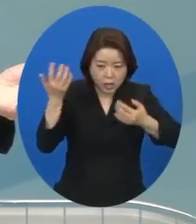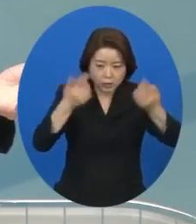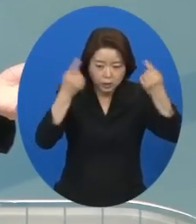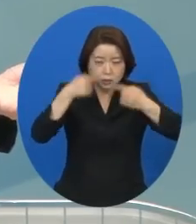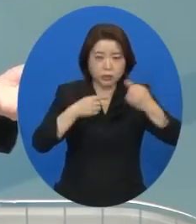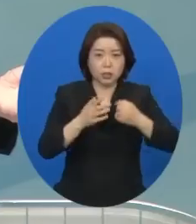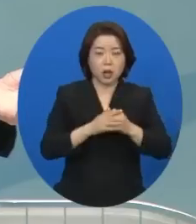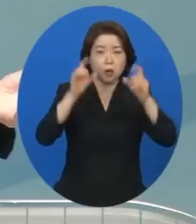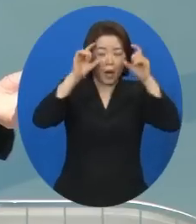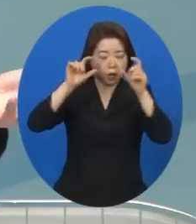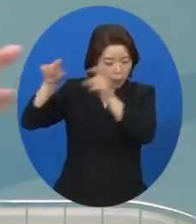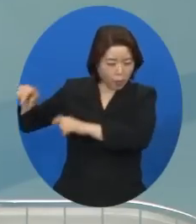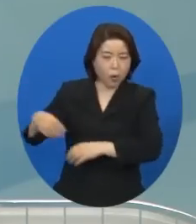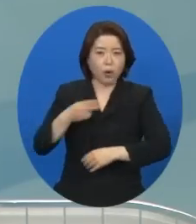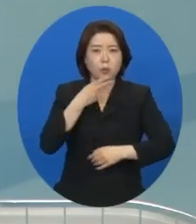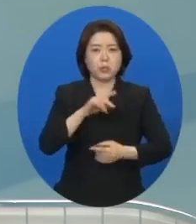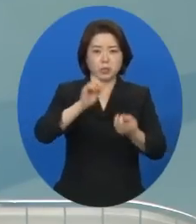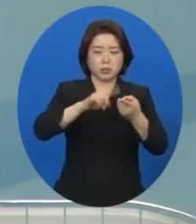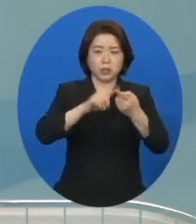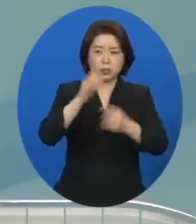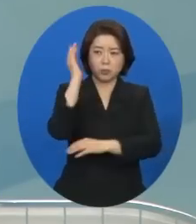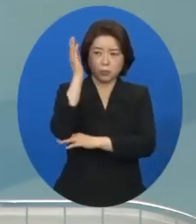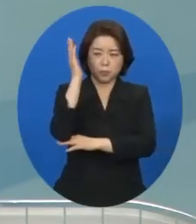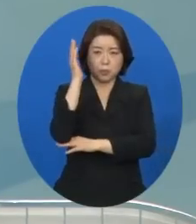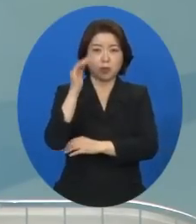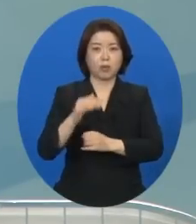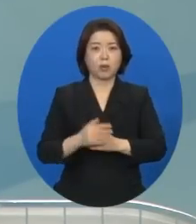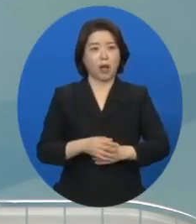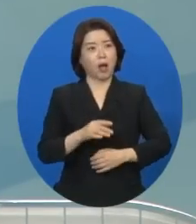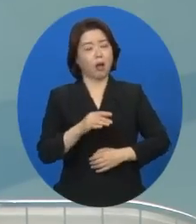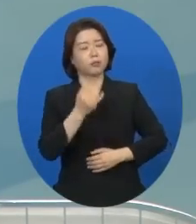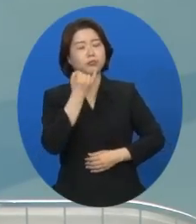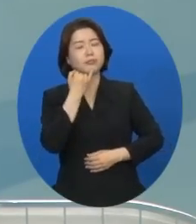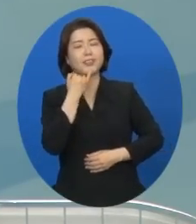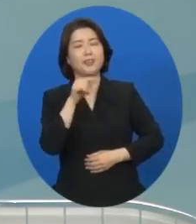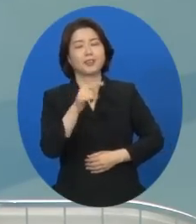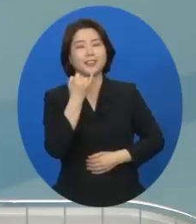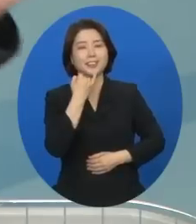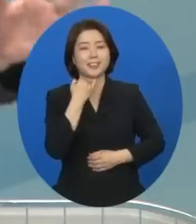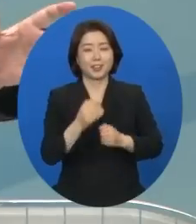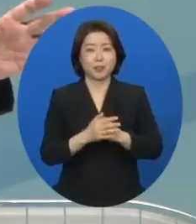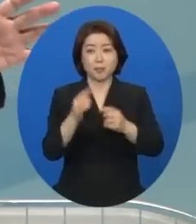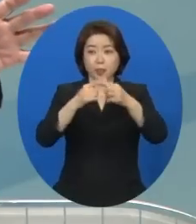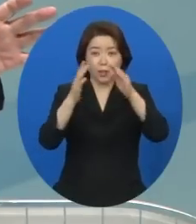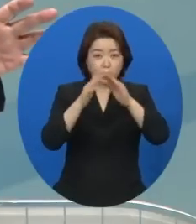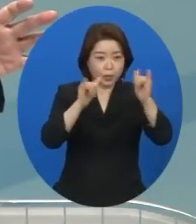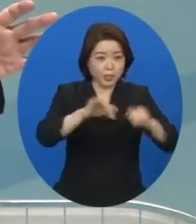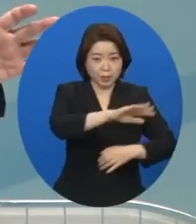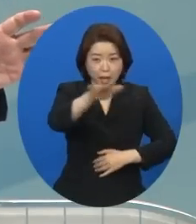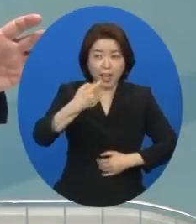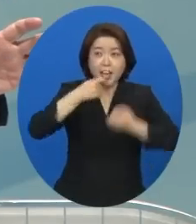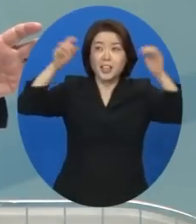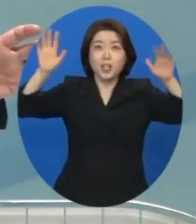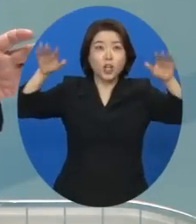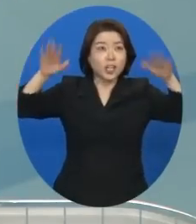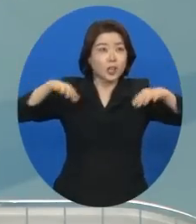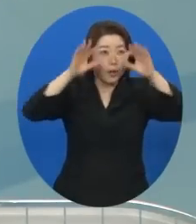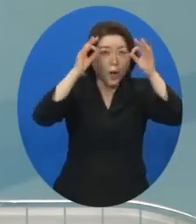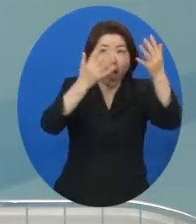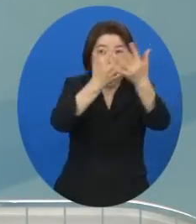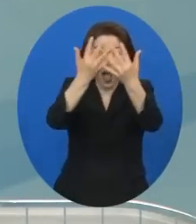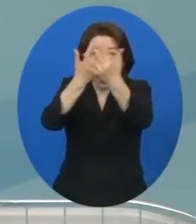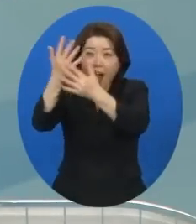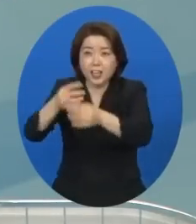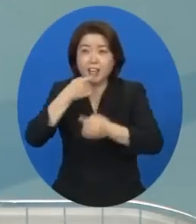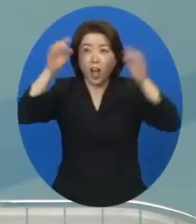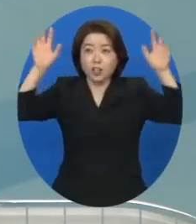했어요. 그것도 괜찮더라고. 네. 교인들이 다 천사처럼 보여요. 네. 그냥